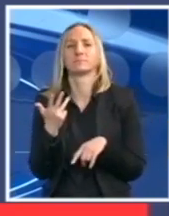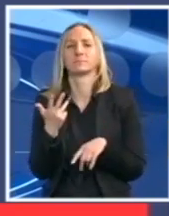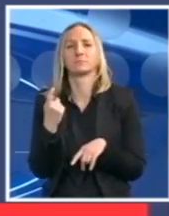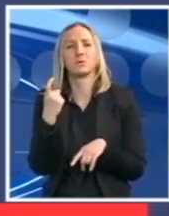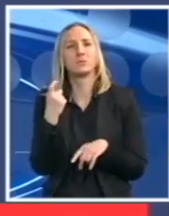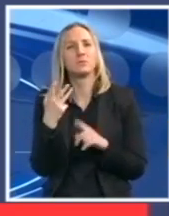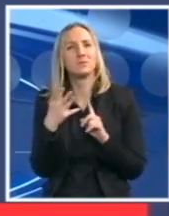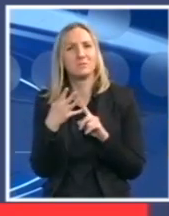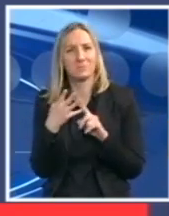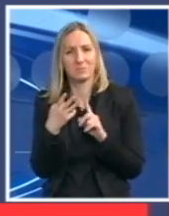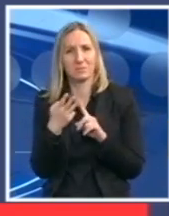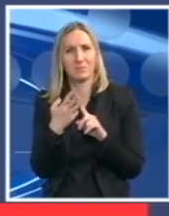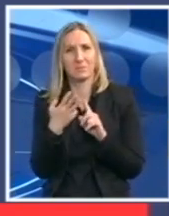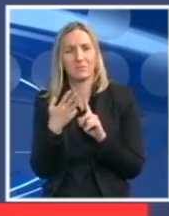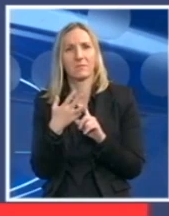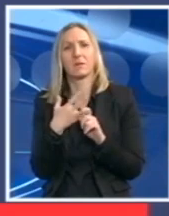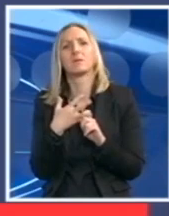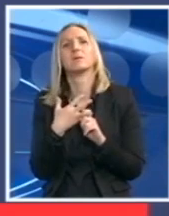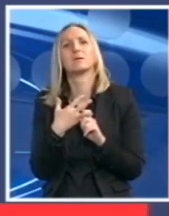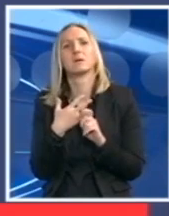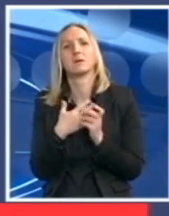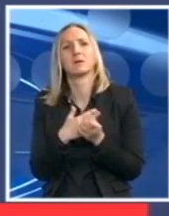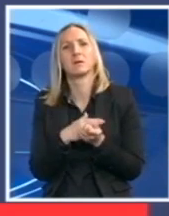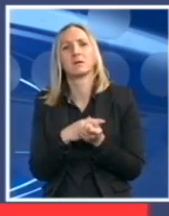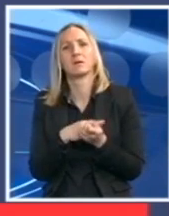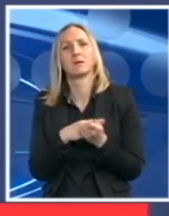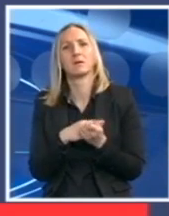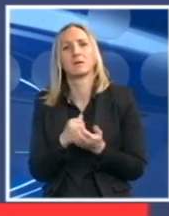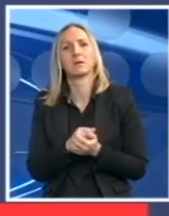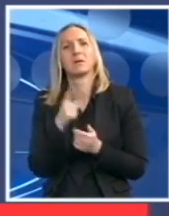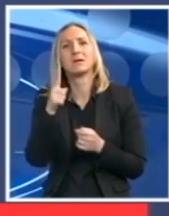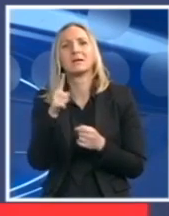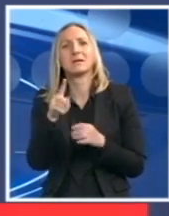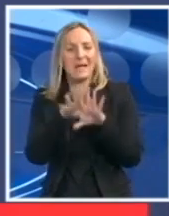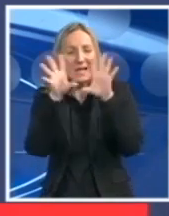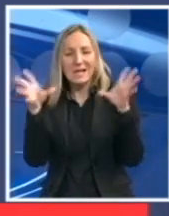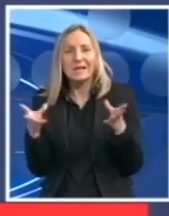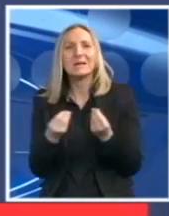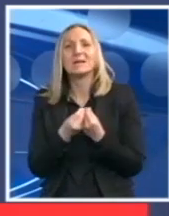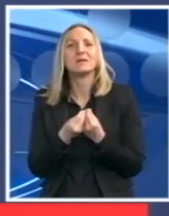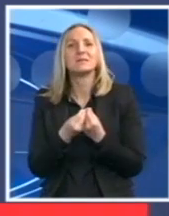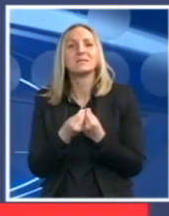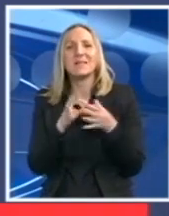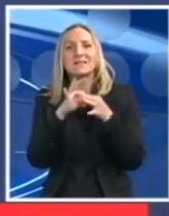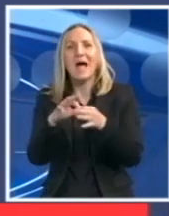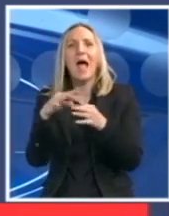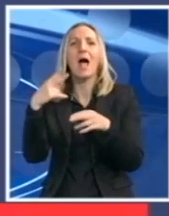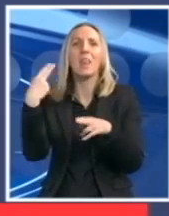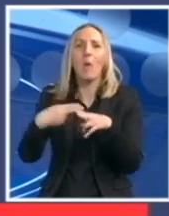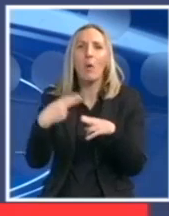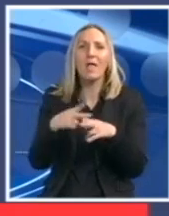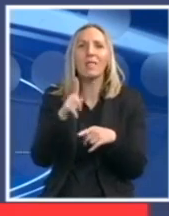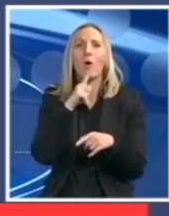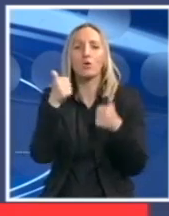jedan bio izuzetak. Nekontrolisano hronično oboljenje sva. Da, sva nekontrolisana hronično oboljenje.